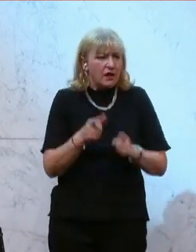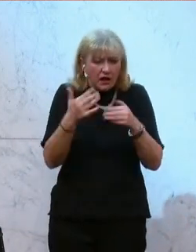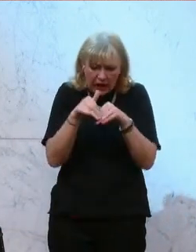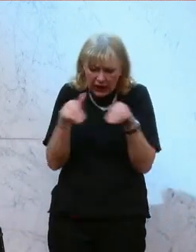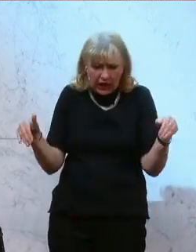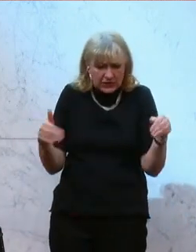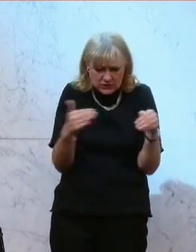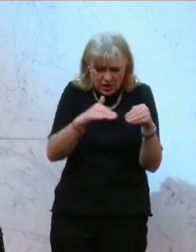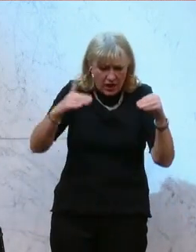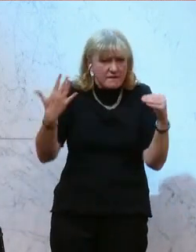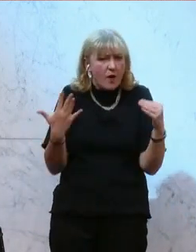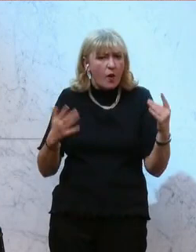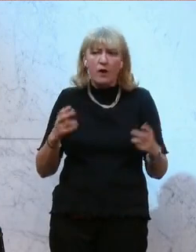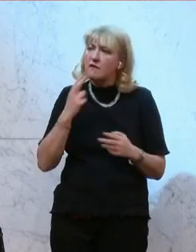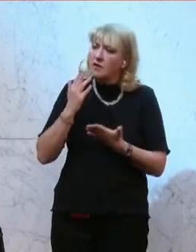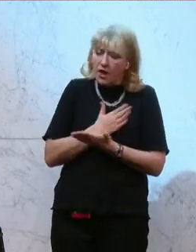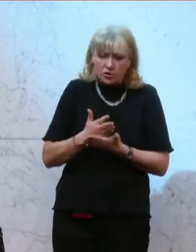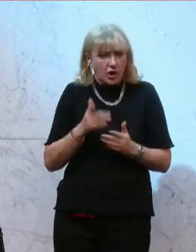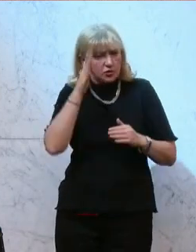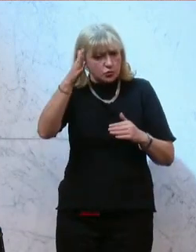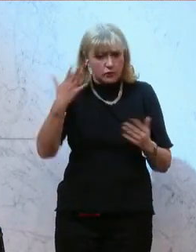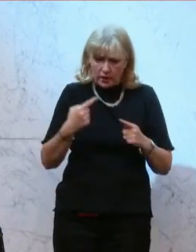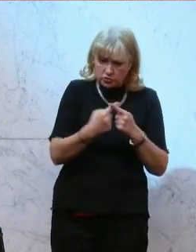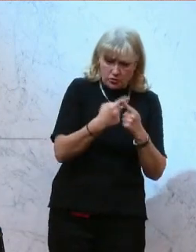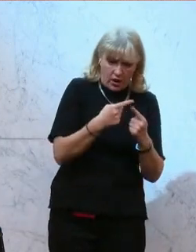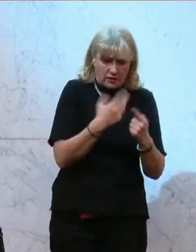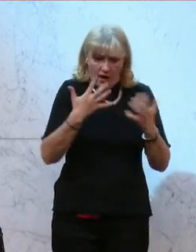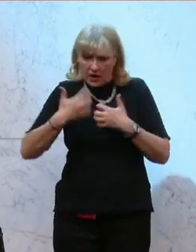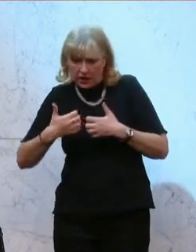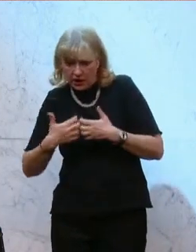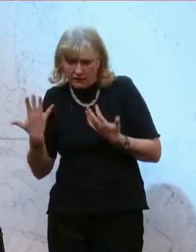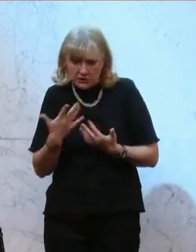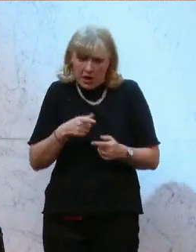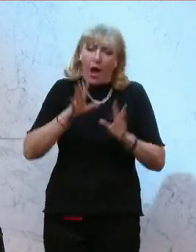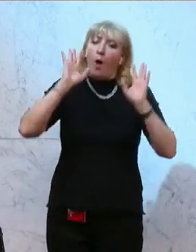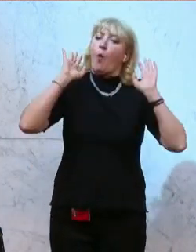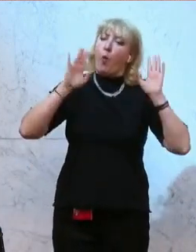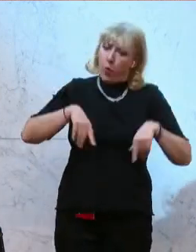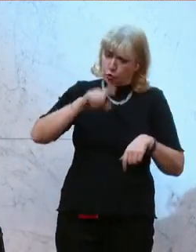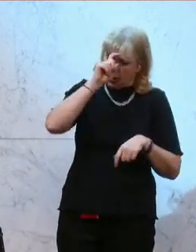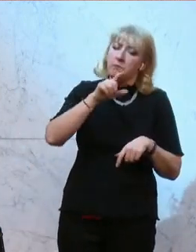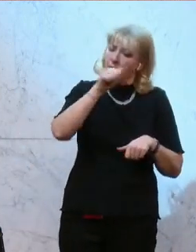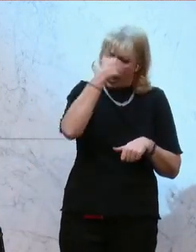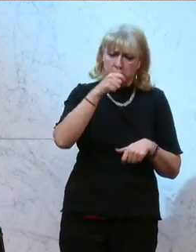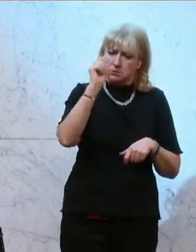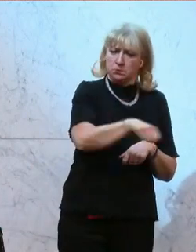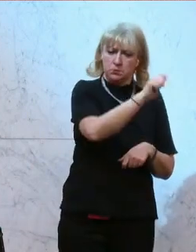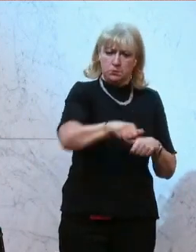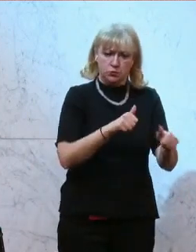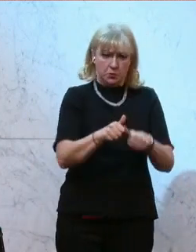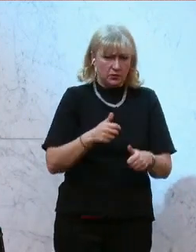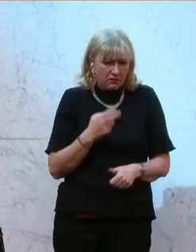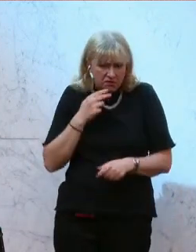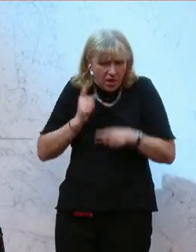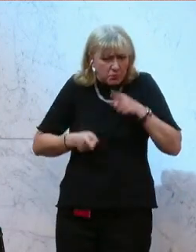Grenze? Wer entscheidet in Zukunft, welcher Konflikt, welcher Krieg schlimm genug ist, um Athleten auszuschließen? Wer bestimmt dann in